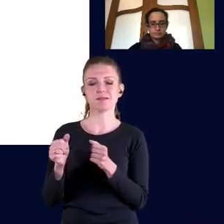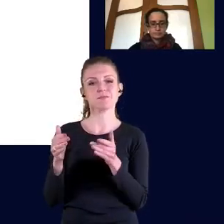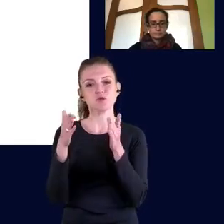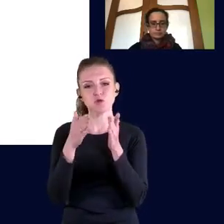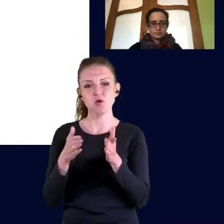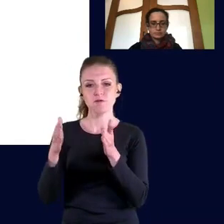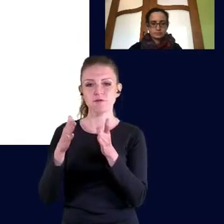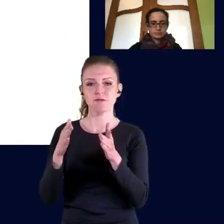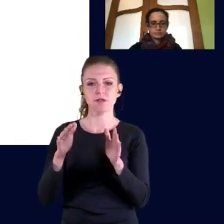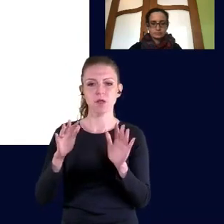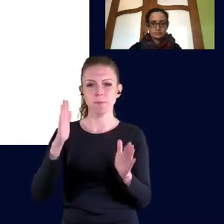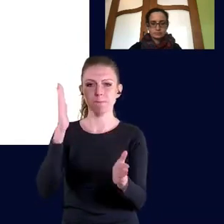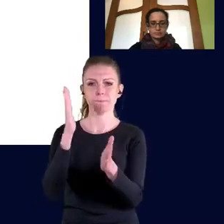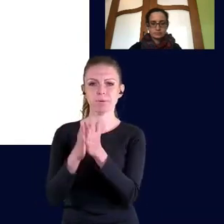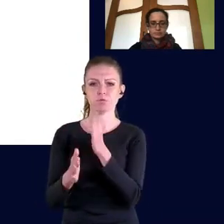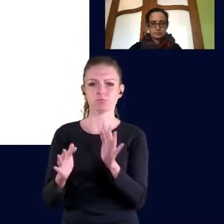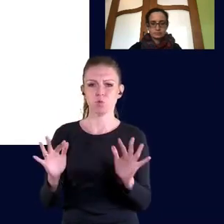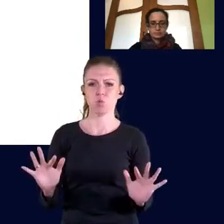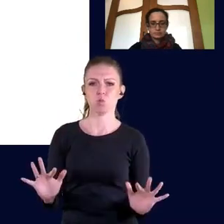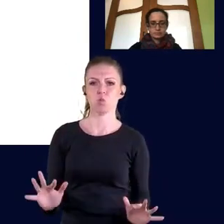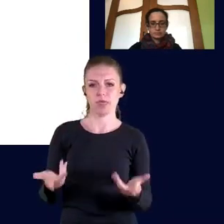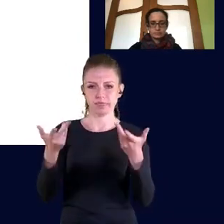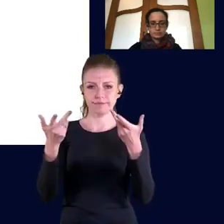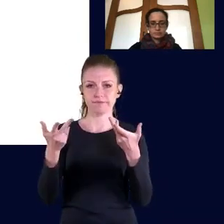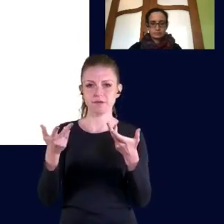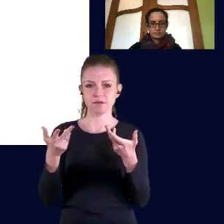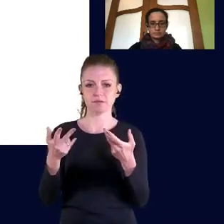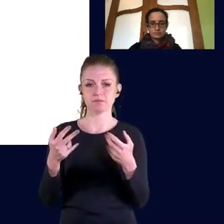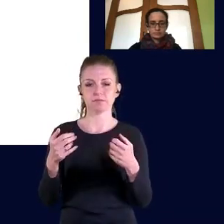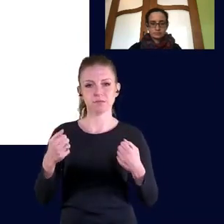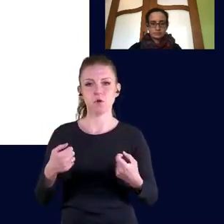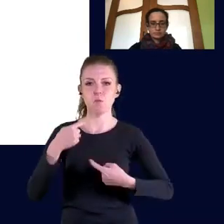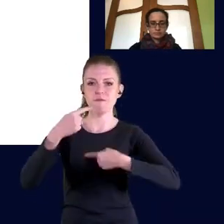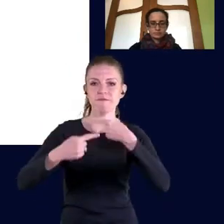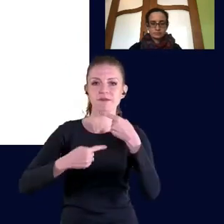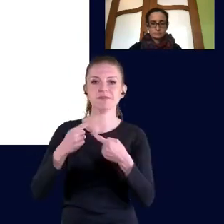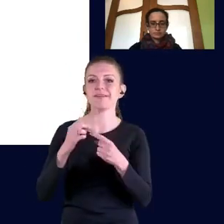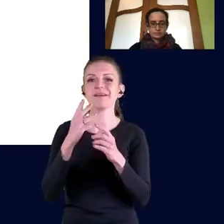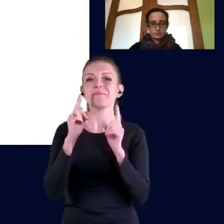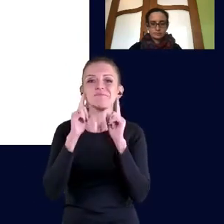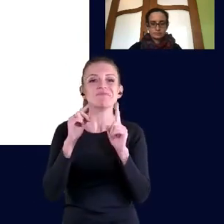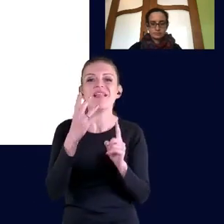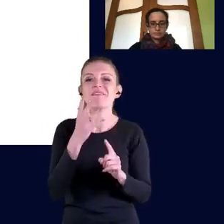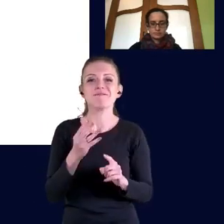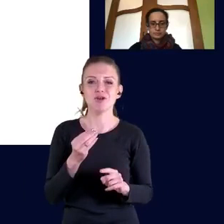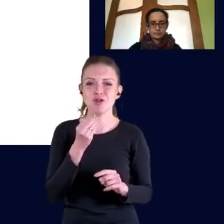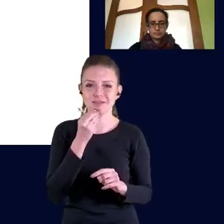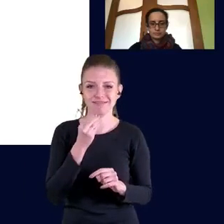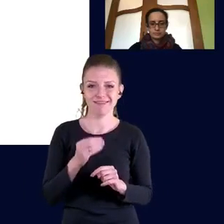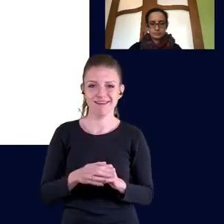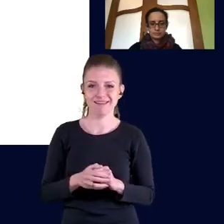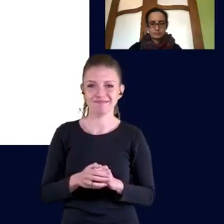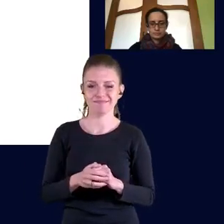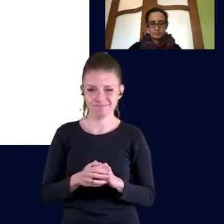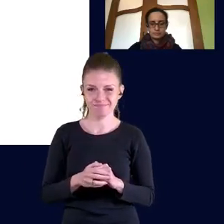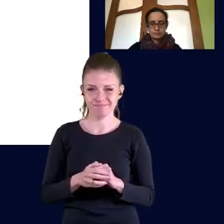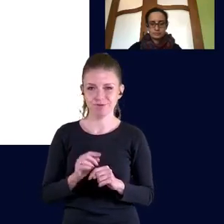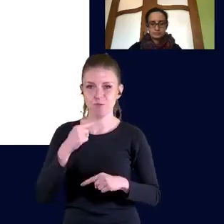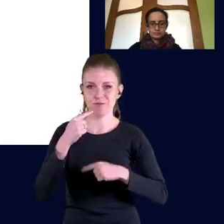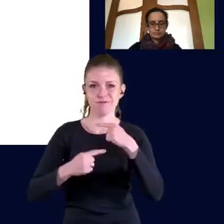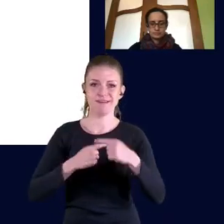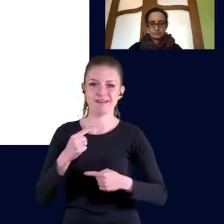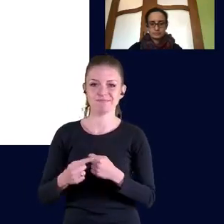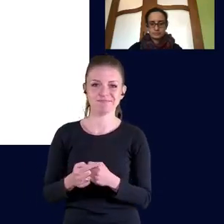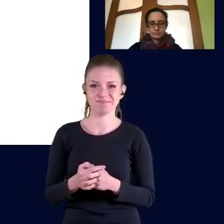żeby opowiedzieć prawdę o świecie Ona nie powinna być do końca interpretacją rzeczywistości